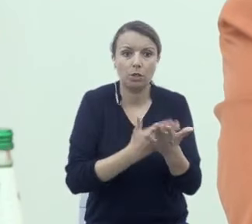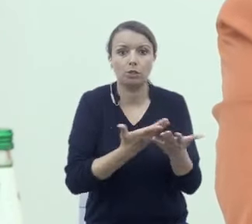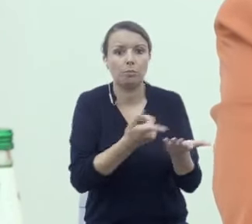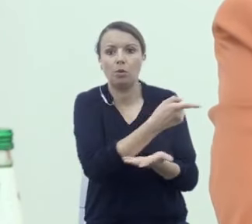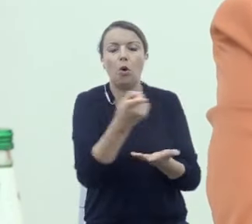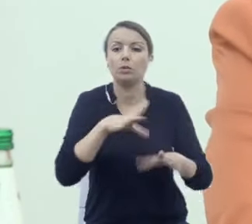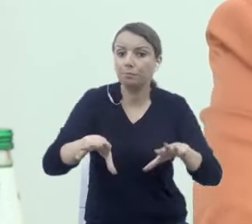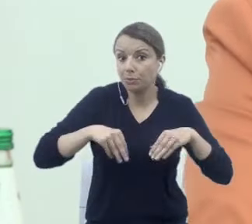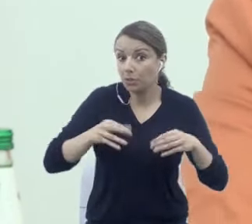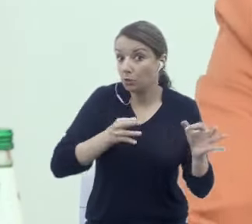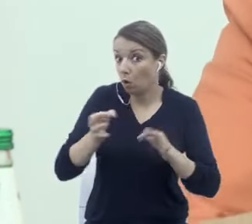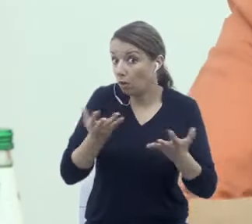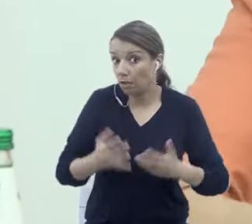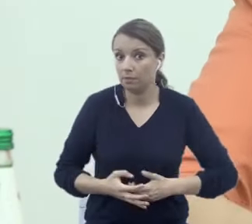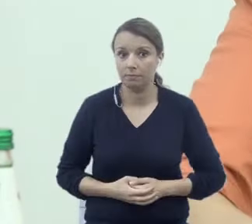historią?